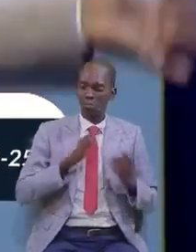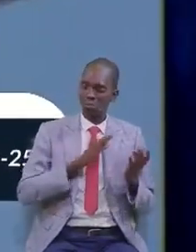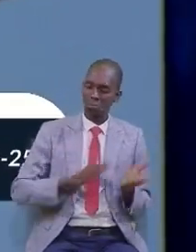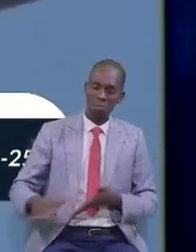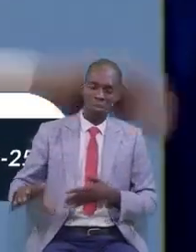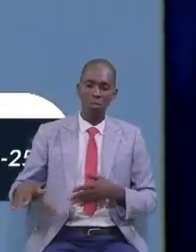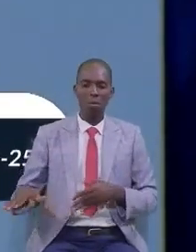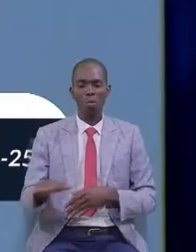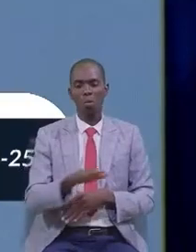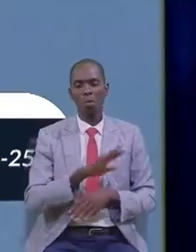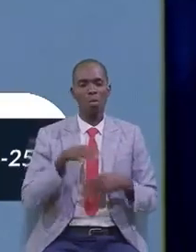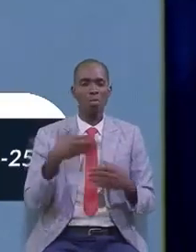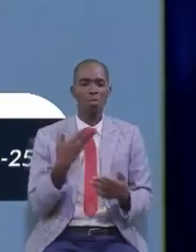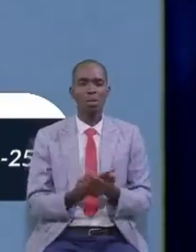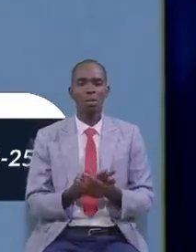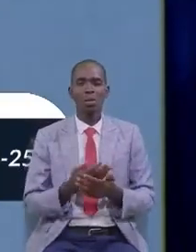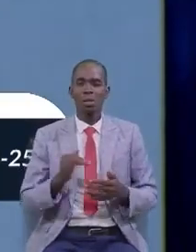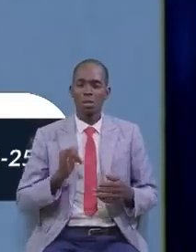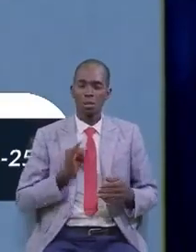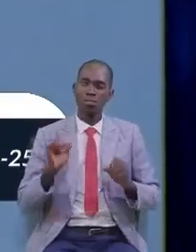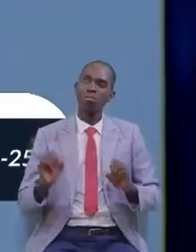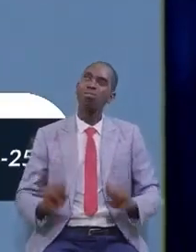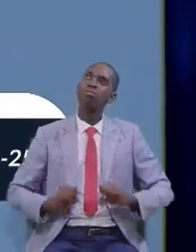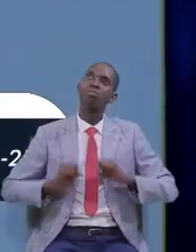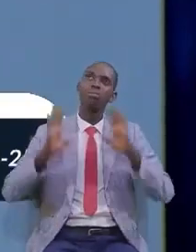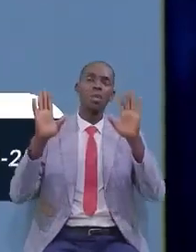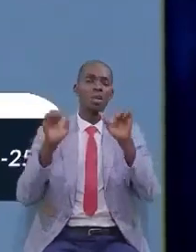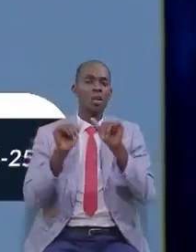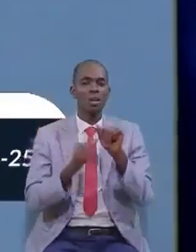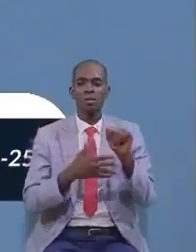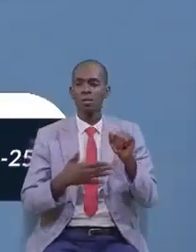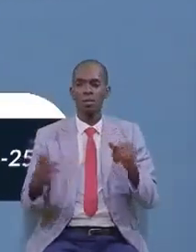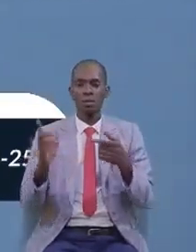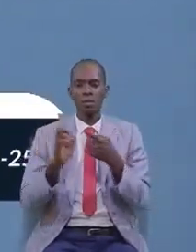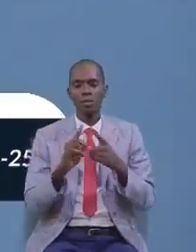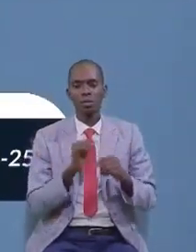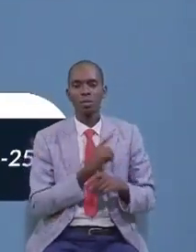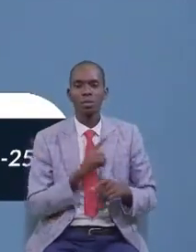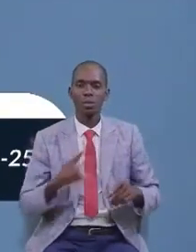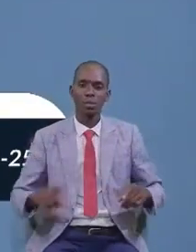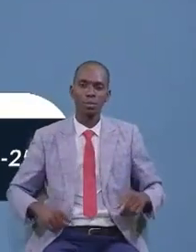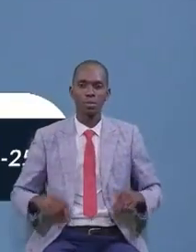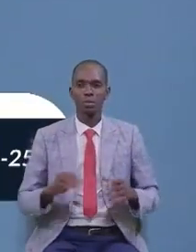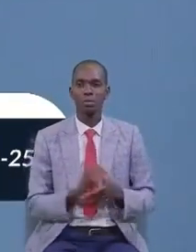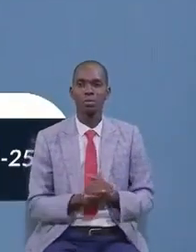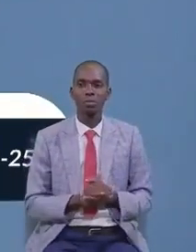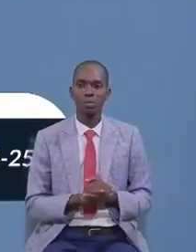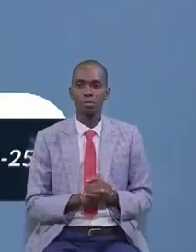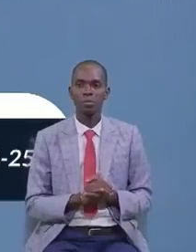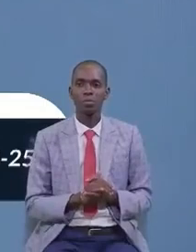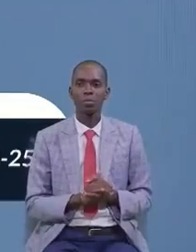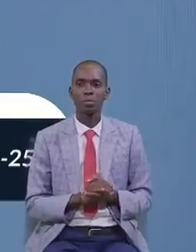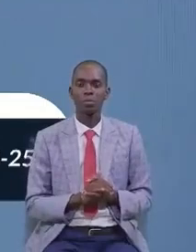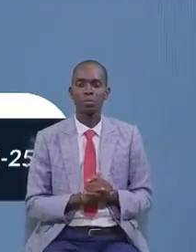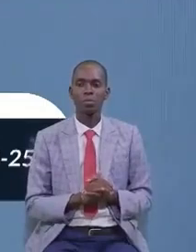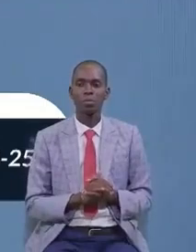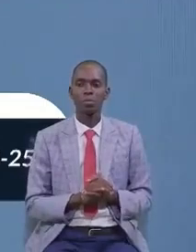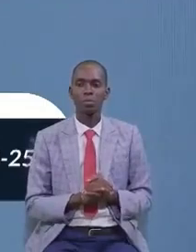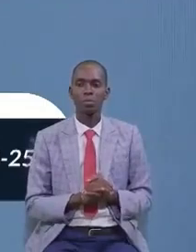We consecrate everything to the Lord. అపోస్తలులు అన్నారు కదా, సమస్తాన్ని విడిచిపెట్టి వెంట వస్తున్నామయ్యా, మాకేమీ